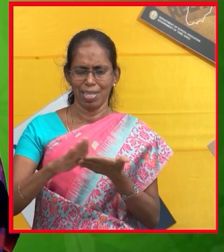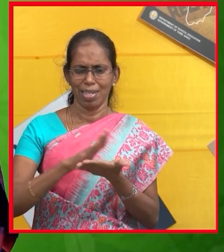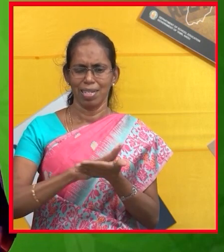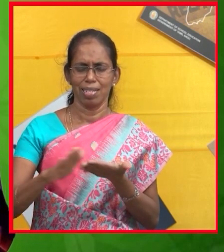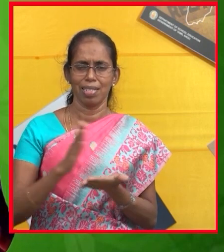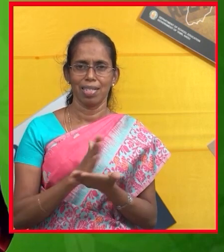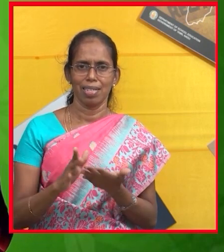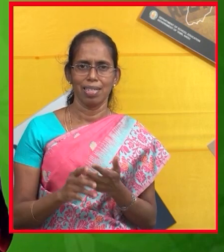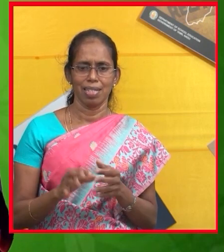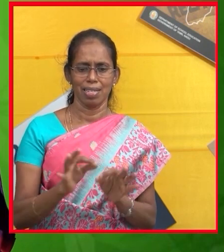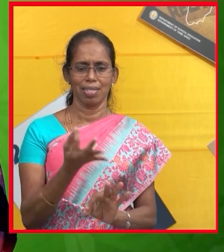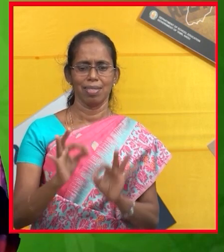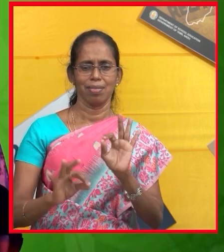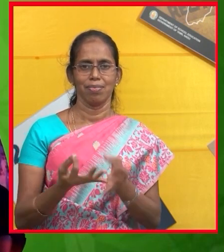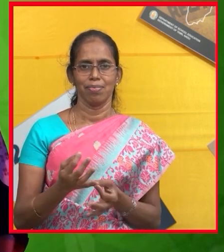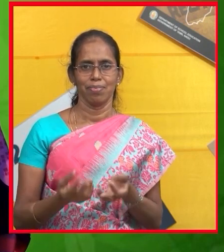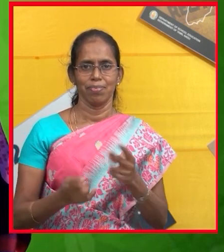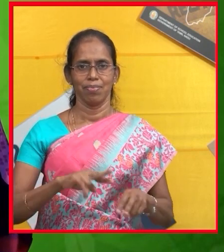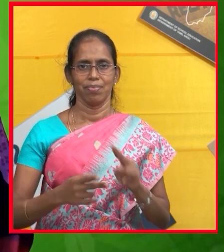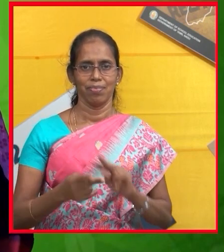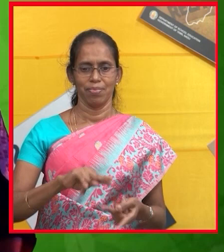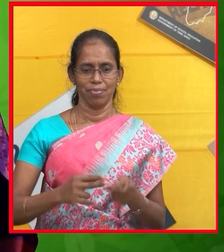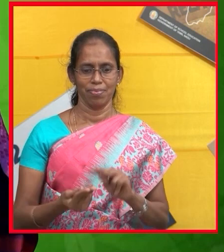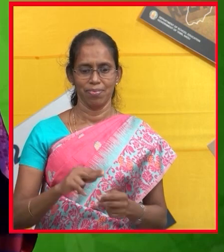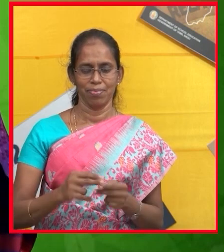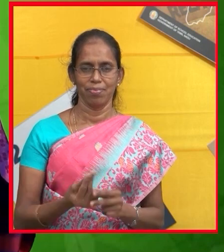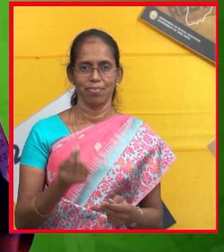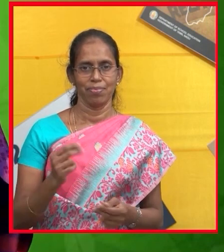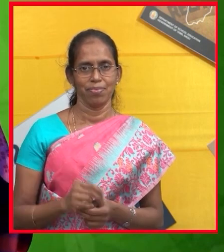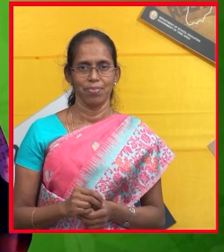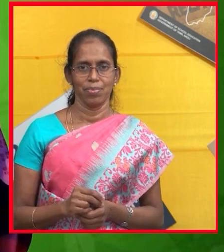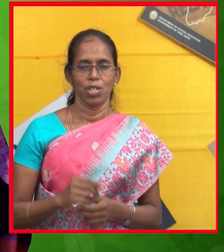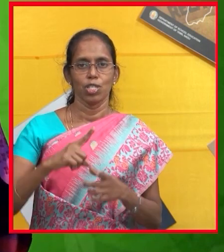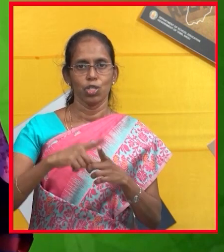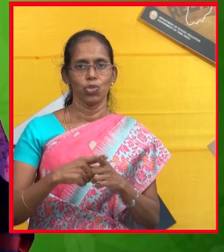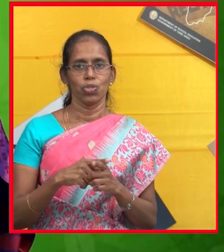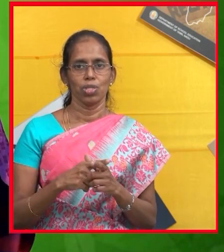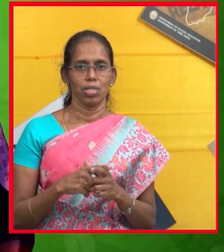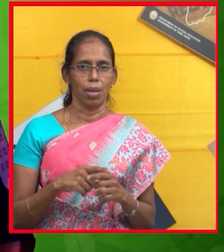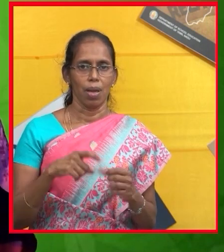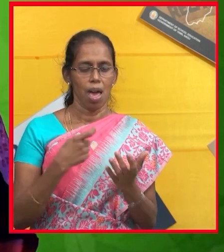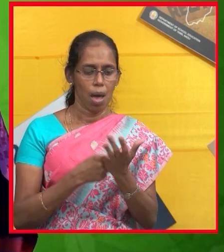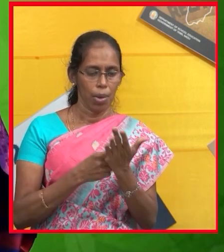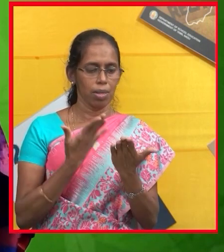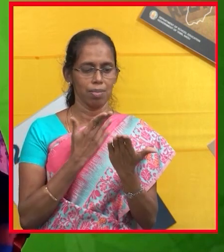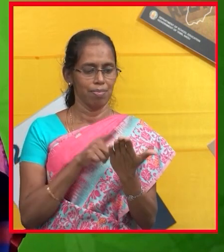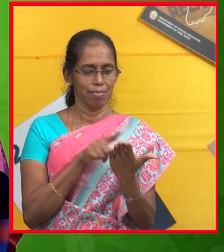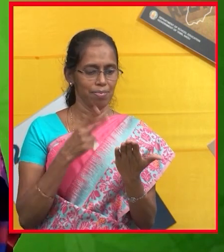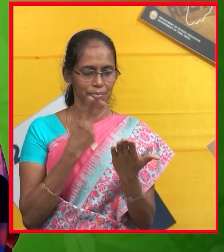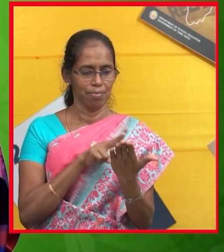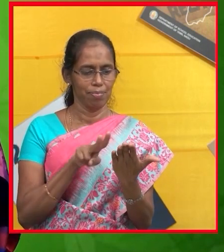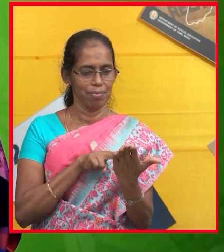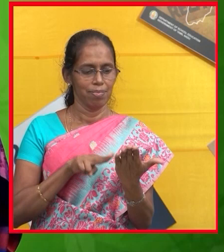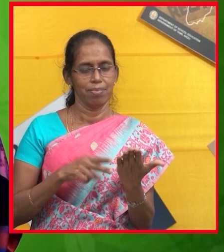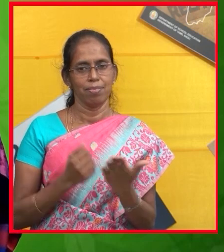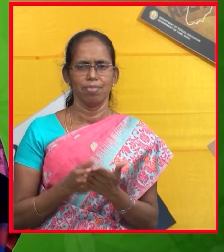கைவினை பொருள்கள் செய்கிறது அதெல்லாம் செஞ்சோம். லீடர் கேப்டன் ஜோஷி என்ன செய்வாங்க அப்படின்னா காமிக்ஸ் புக் படிப்பாங்க, ராமாயணா படித்தாங்க